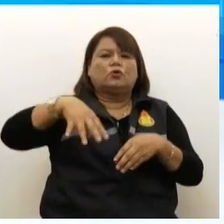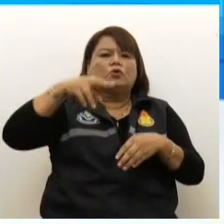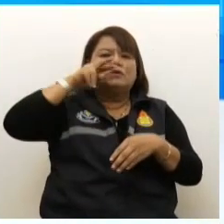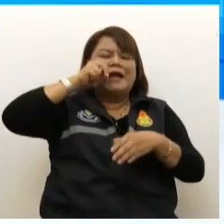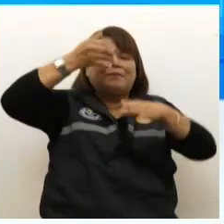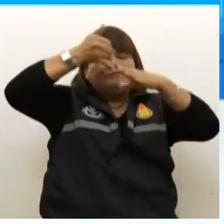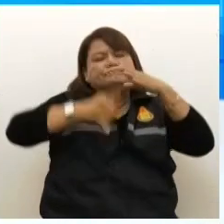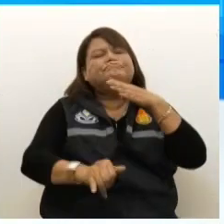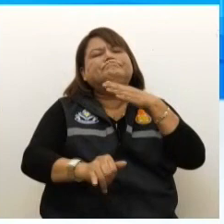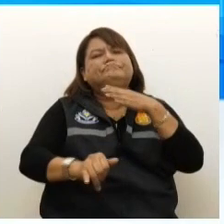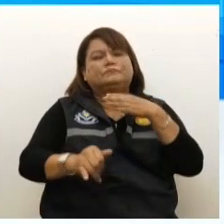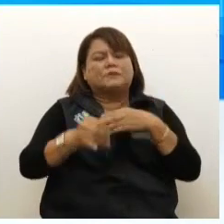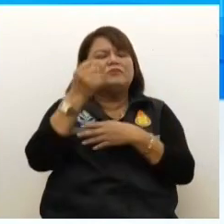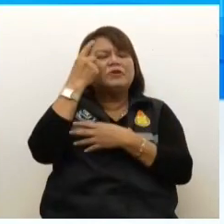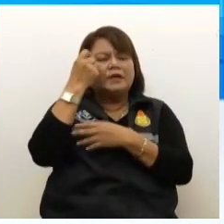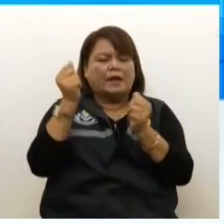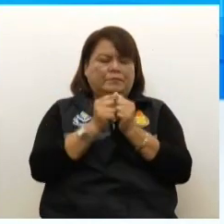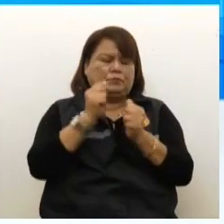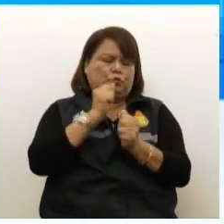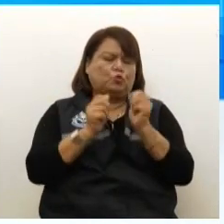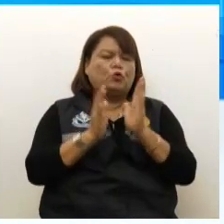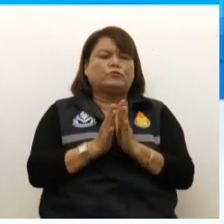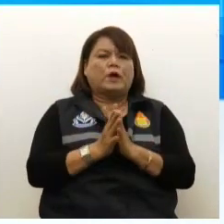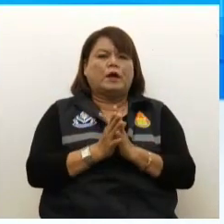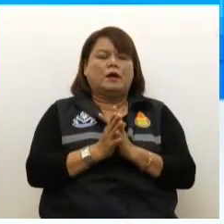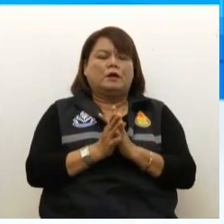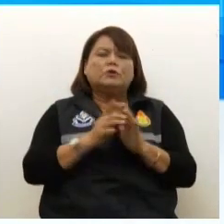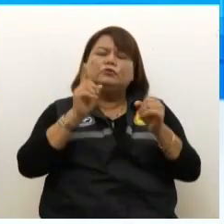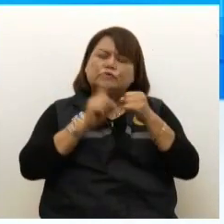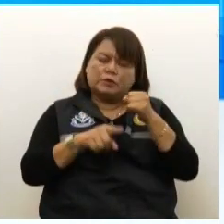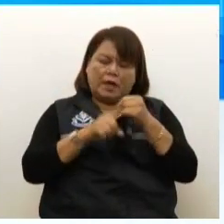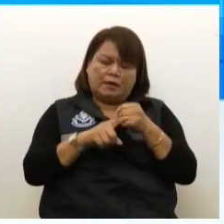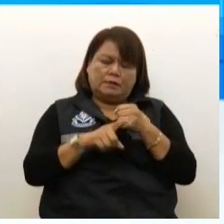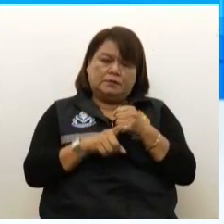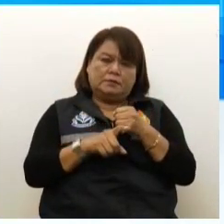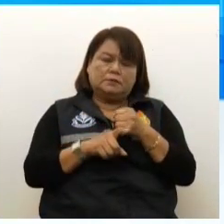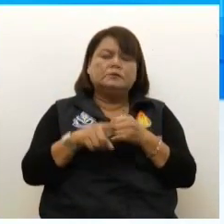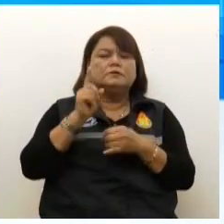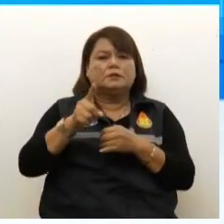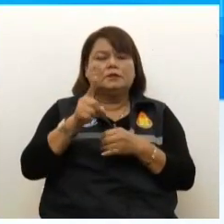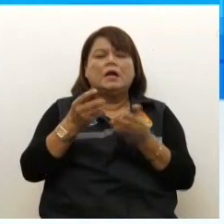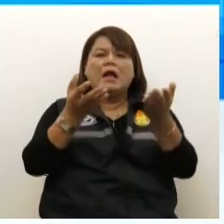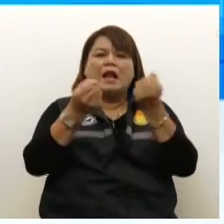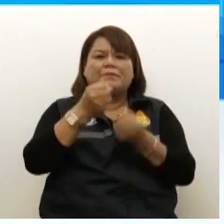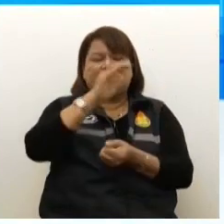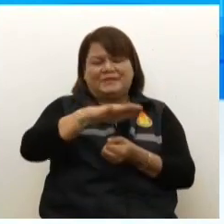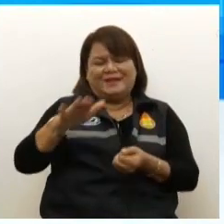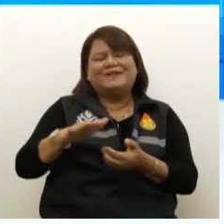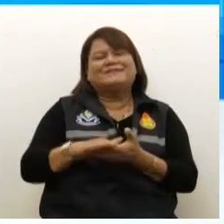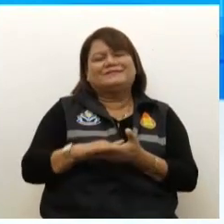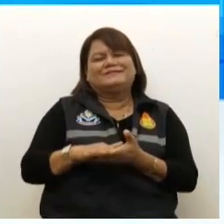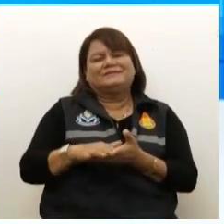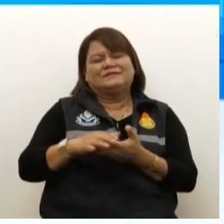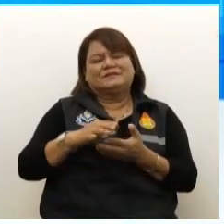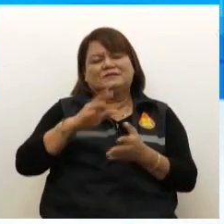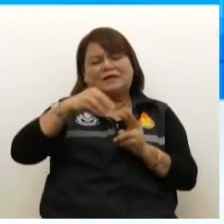สื่อสารทำความเข้าใจกับทุกท่านแล้วสุดท้ายจริงๆก็คือเรื่องรับเด็กนักเรียนก็ยังเป็นเรื่องห่